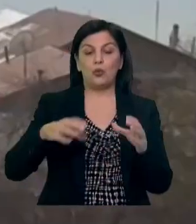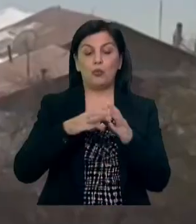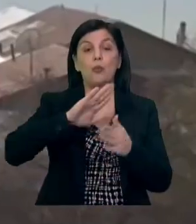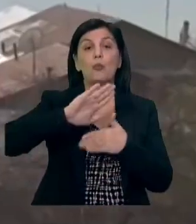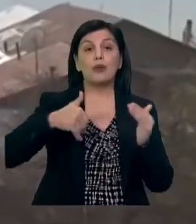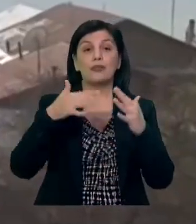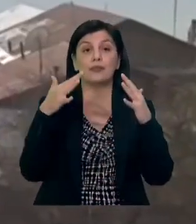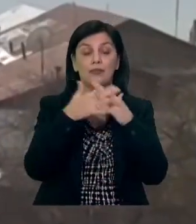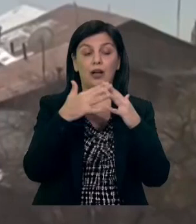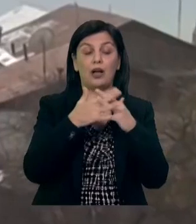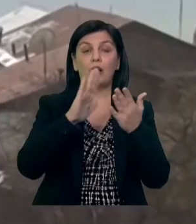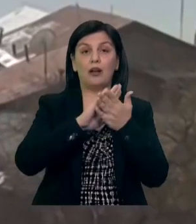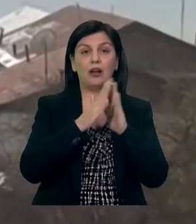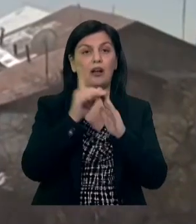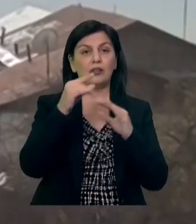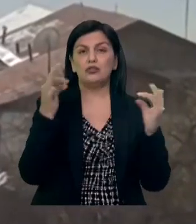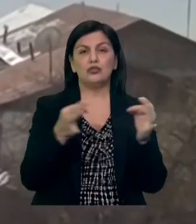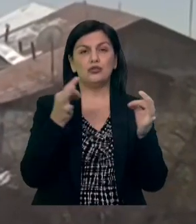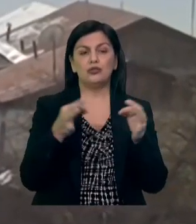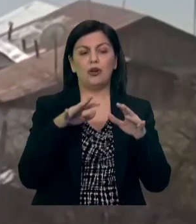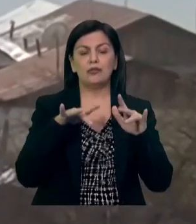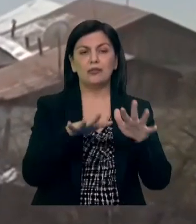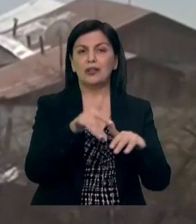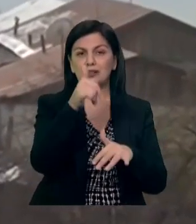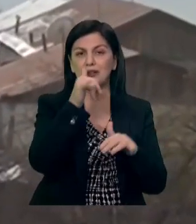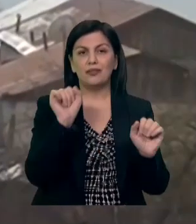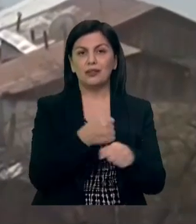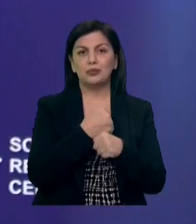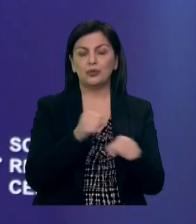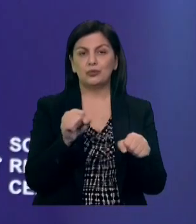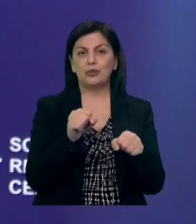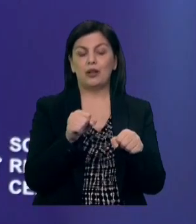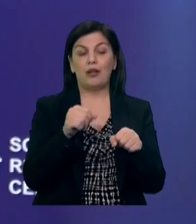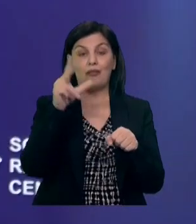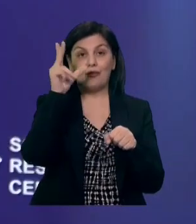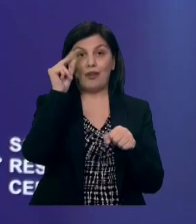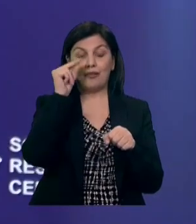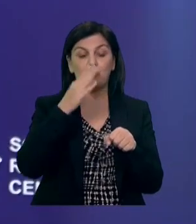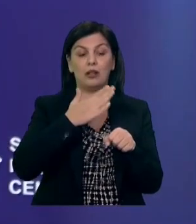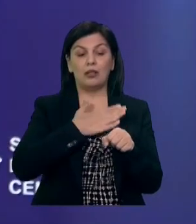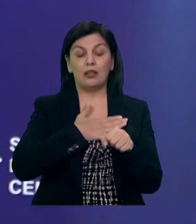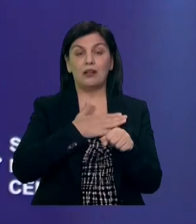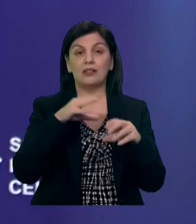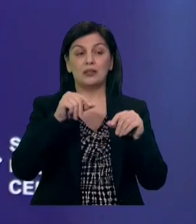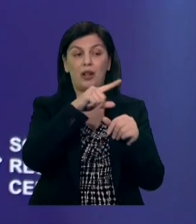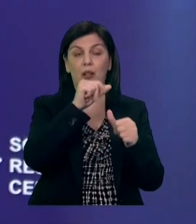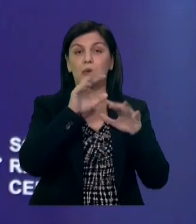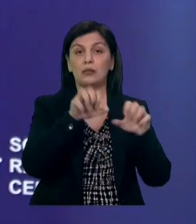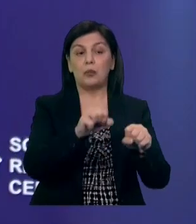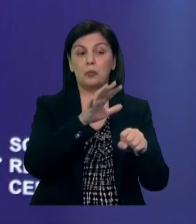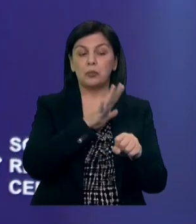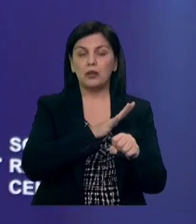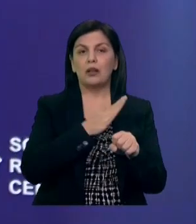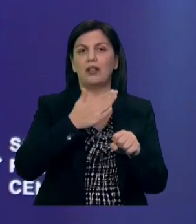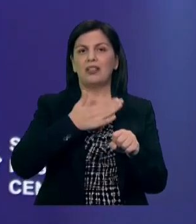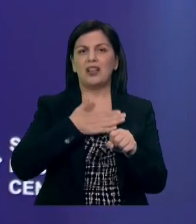bəyanatları heç bir şeyi həll etmir. İşğal dövründə maddi mədəni irsimizi, tarixi abidələri dağıdan